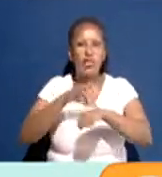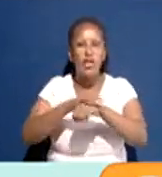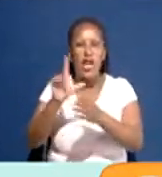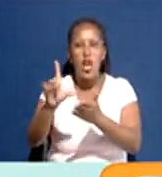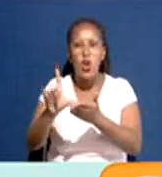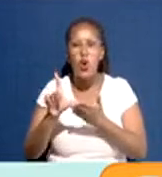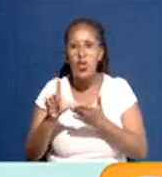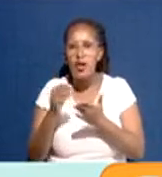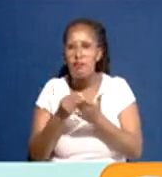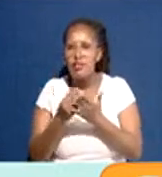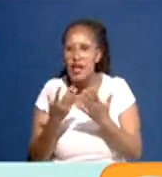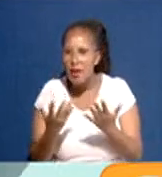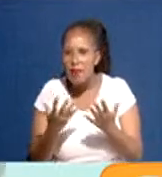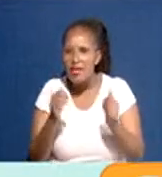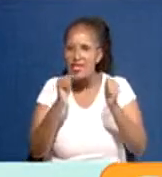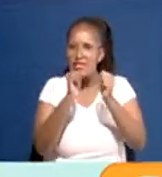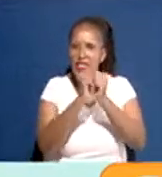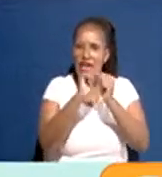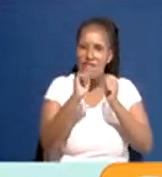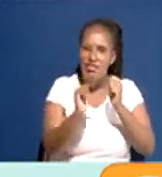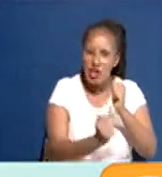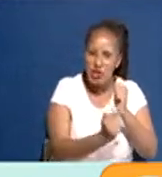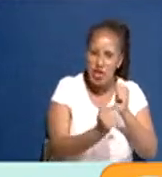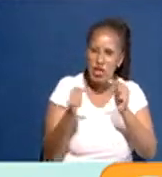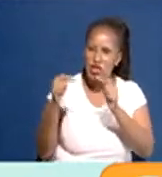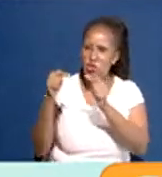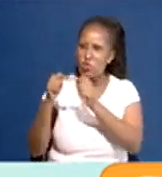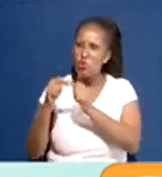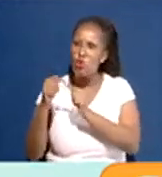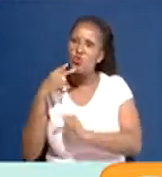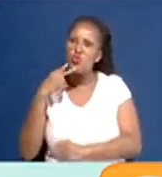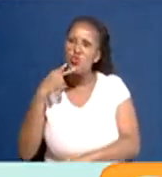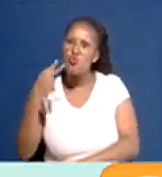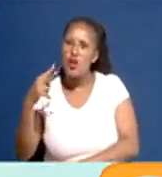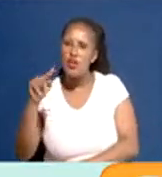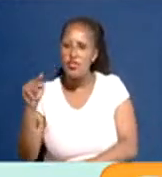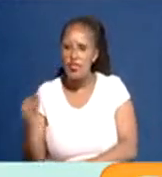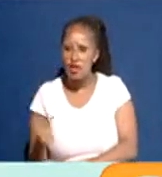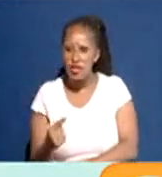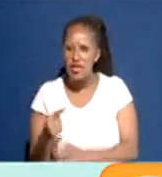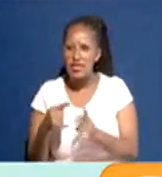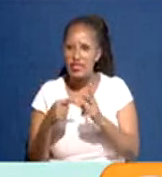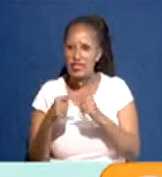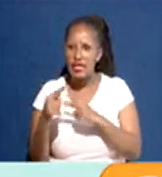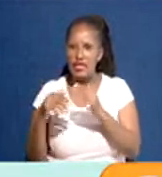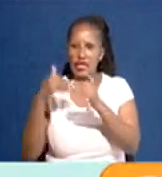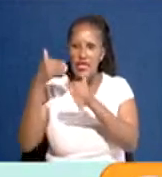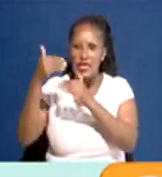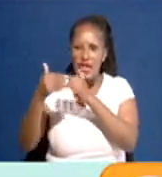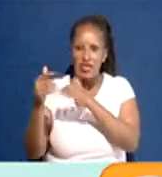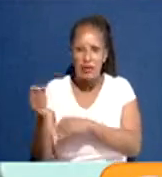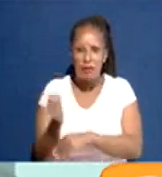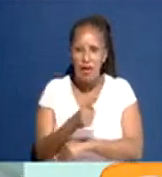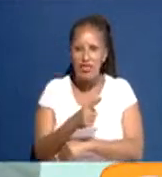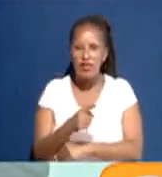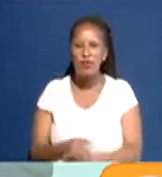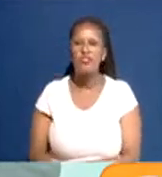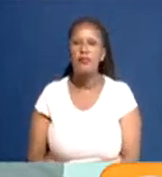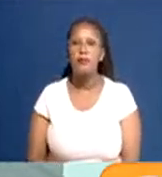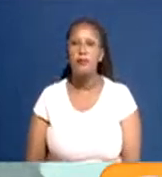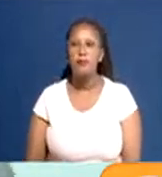shilingi 10,000 hadi shilingi 1,200 kuanzia mwezi ujao.